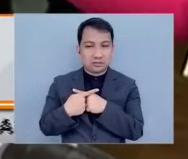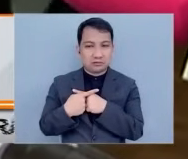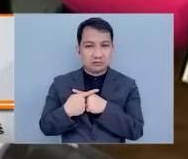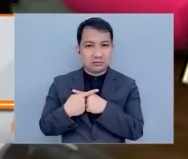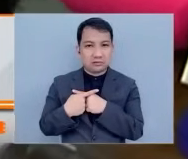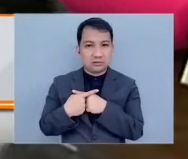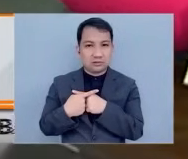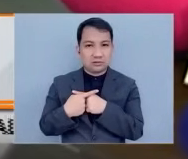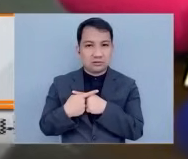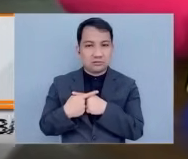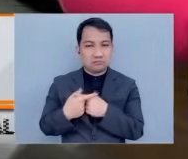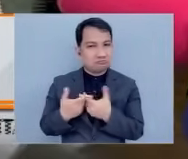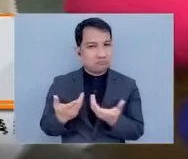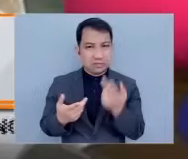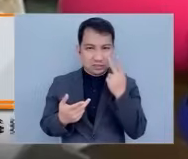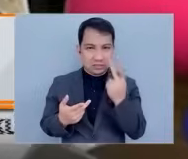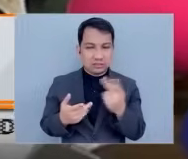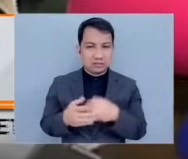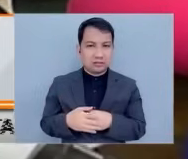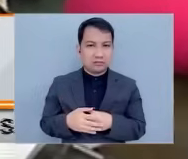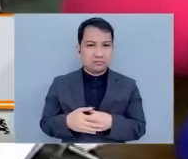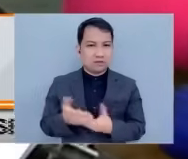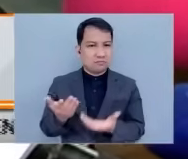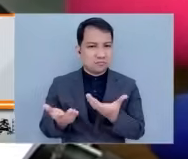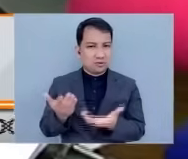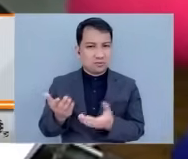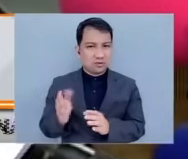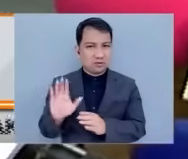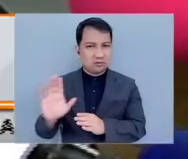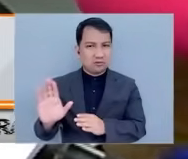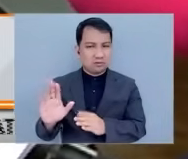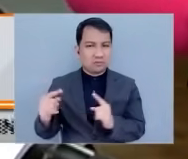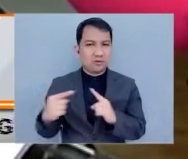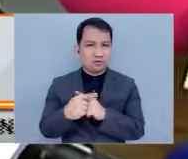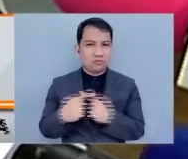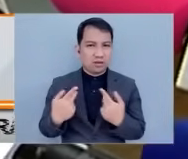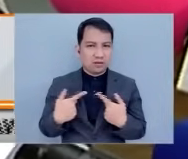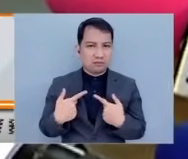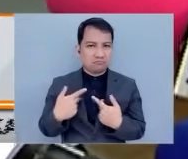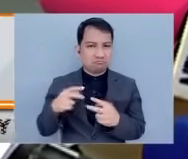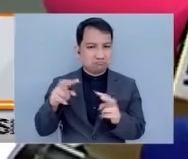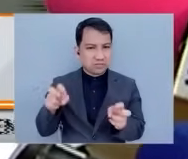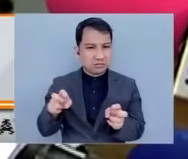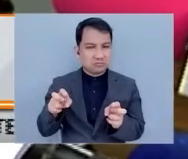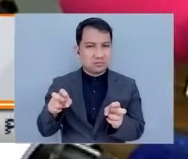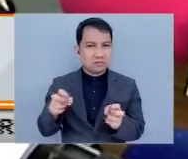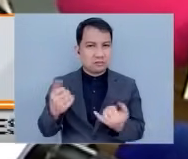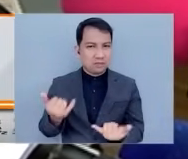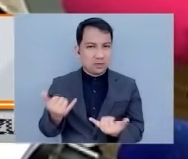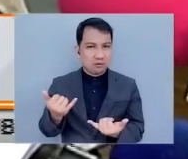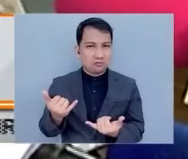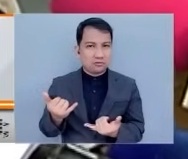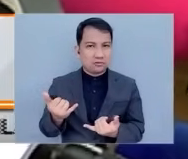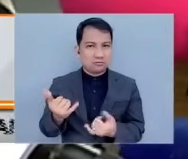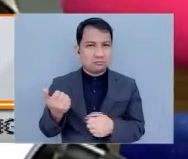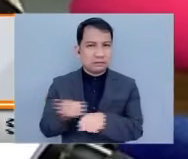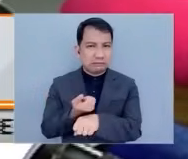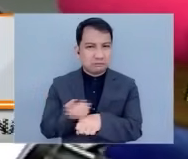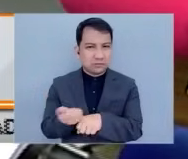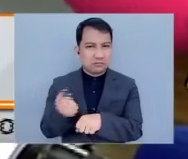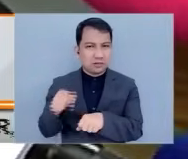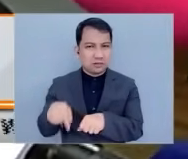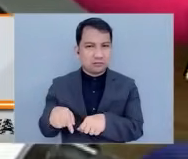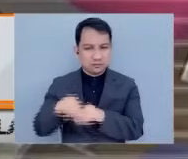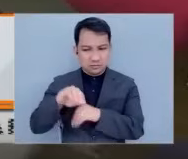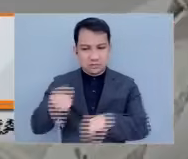dalawang houses, so hindi malayo na talagang magkakaroon ganito maintriga. Pero sa ngayon, palagay ko mahirap palitan si Senate